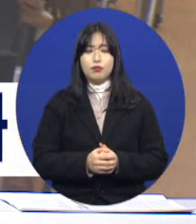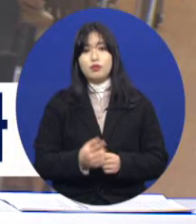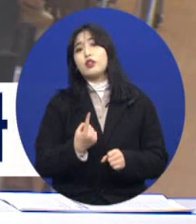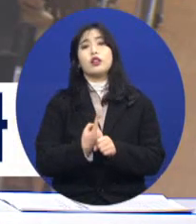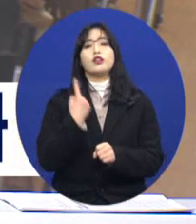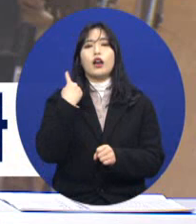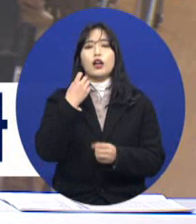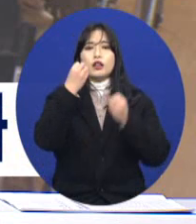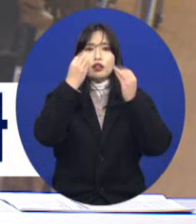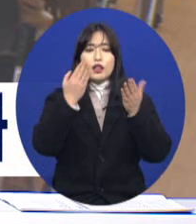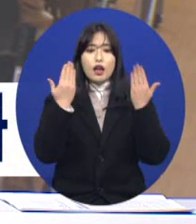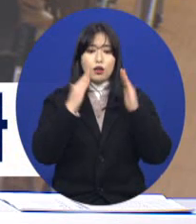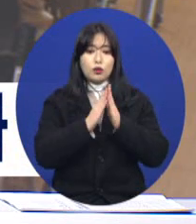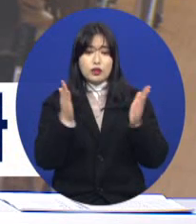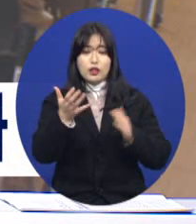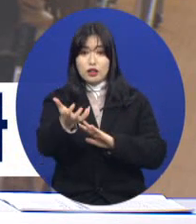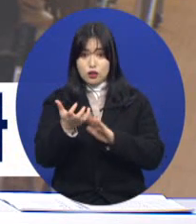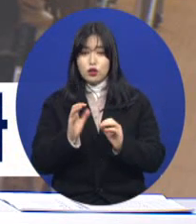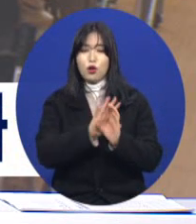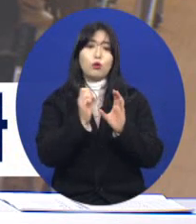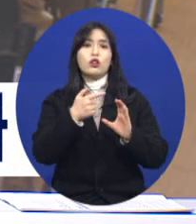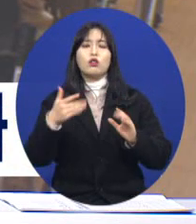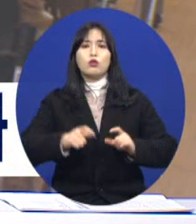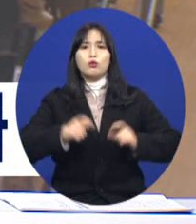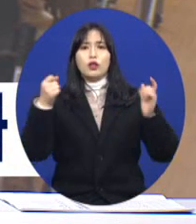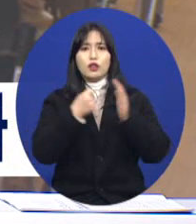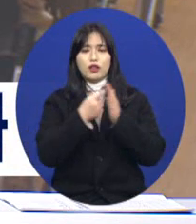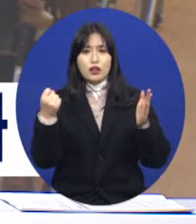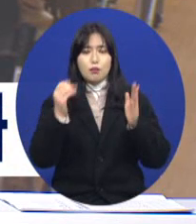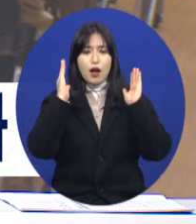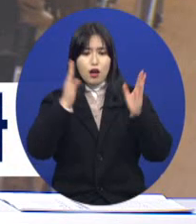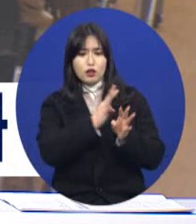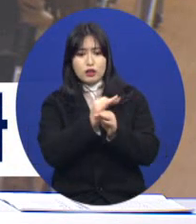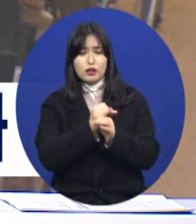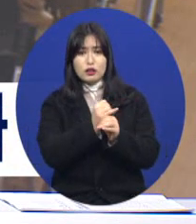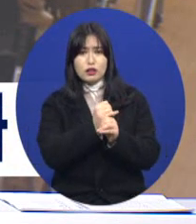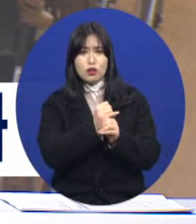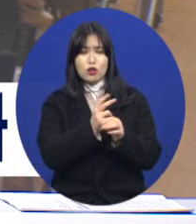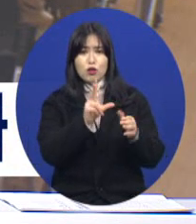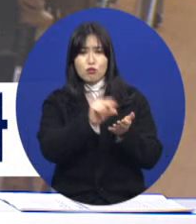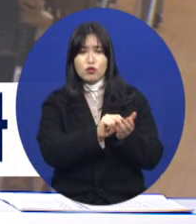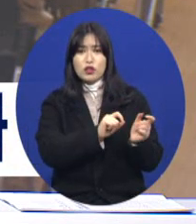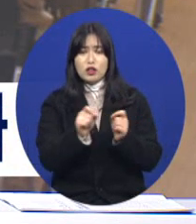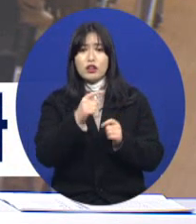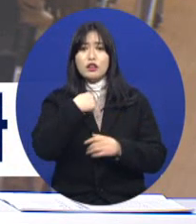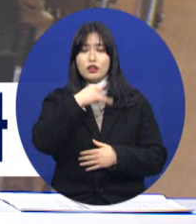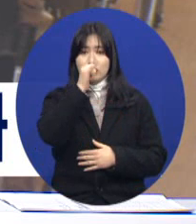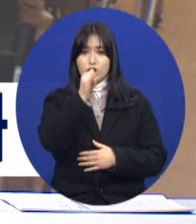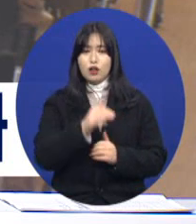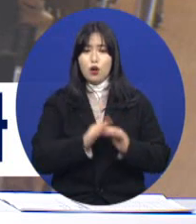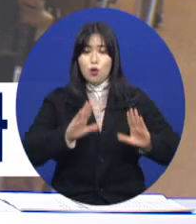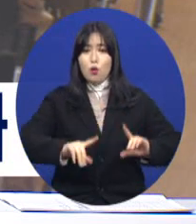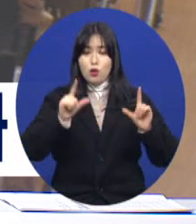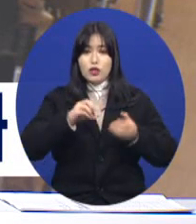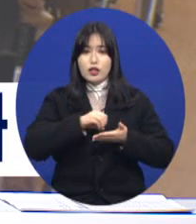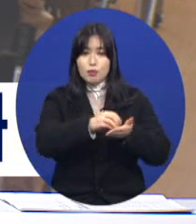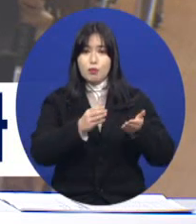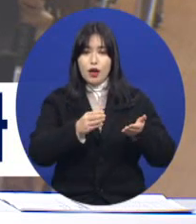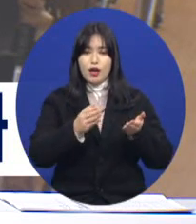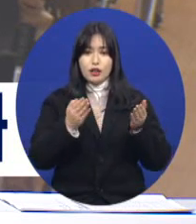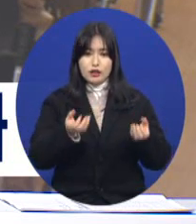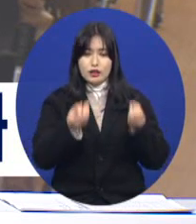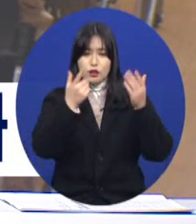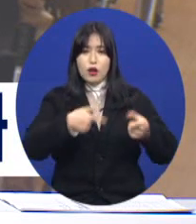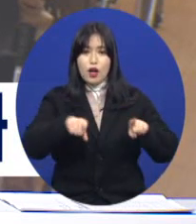지난해 새 학기를 앞두고 어그로 날 9 가 확산되면서 학사 일정이 파행을 비전 는데요 올해는 입학시 꽈 함께